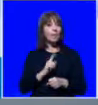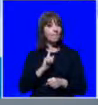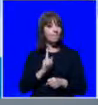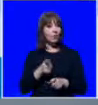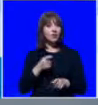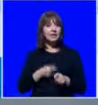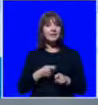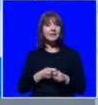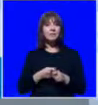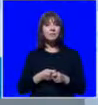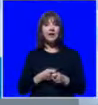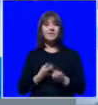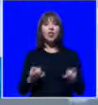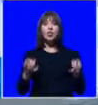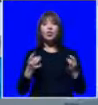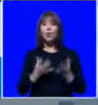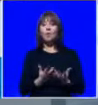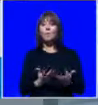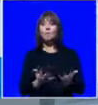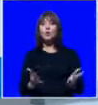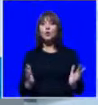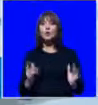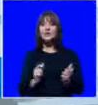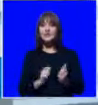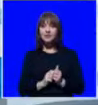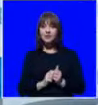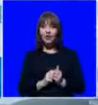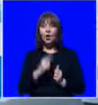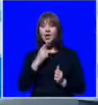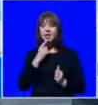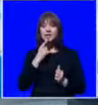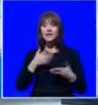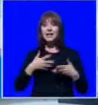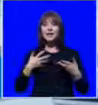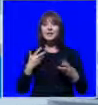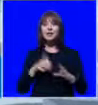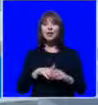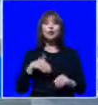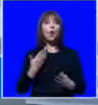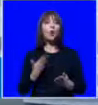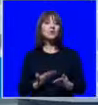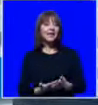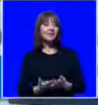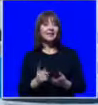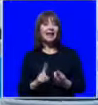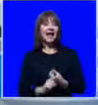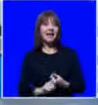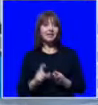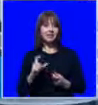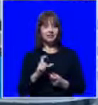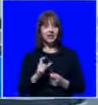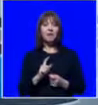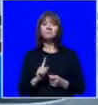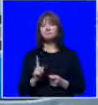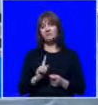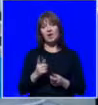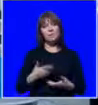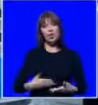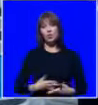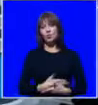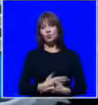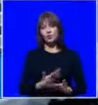мнозинство по отношение на искането за оставката на Калин Стоянов? Няма нужда от нови мнозинства. Не, няма нужда от нови